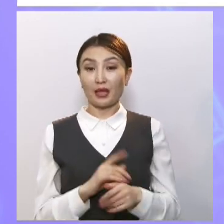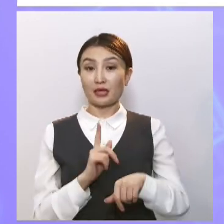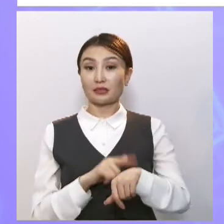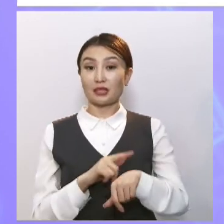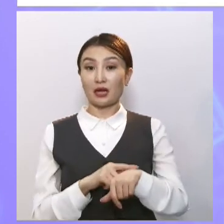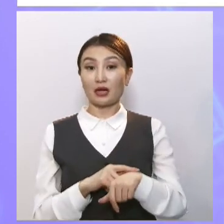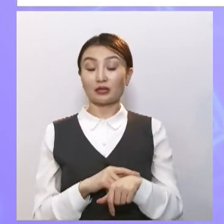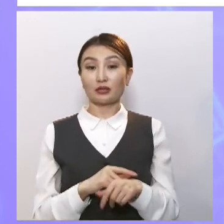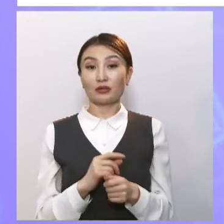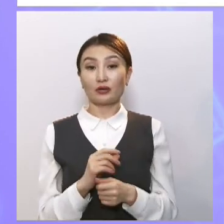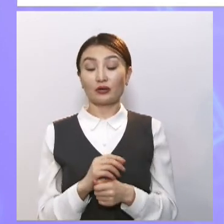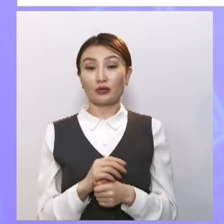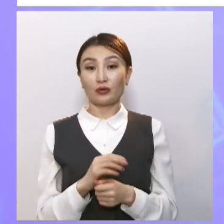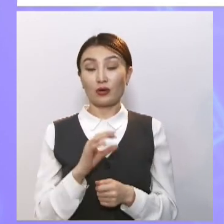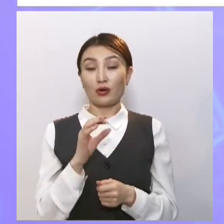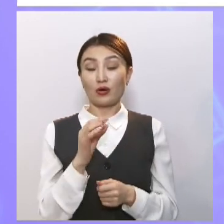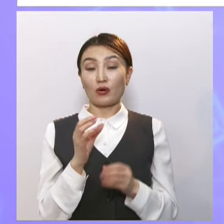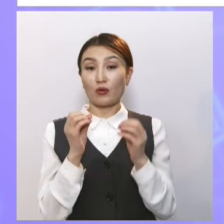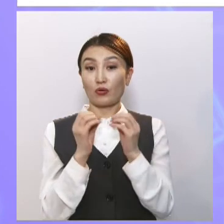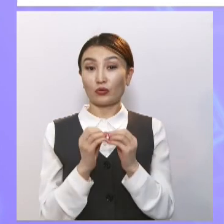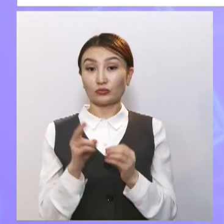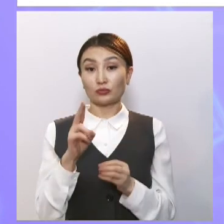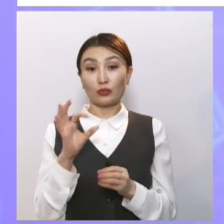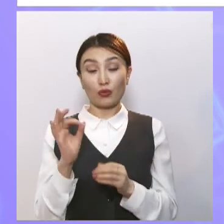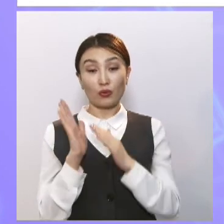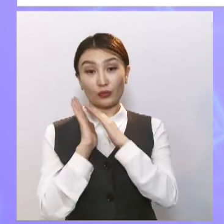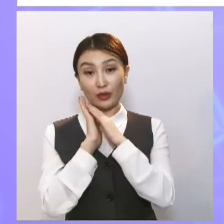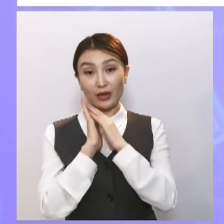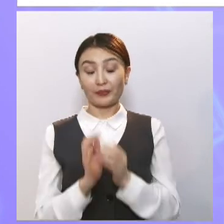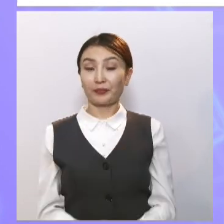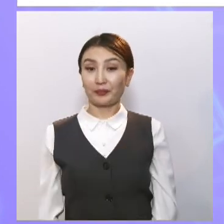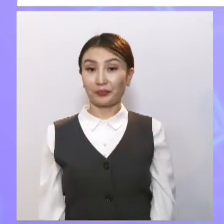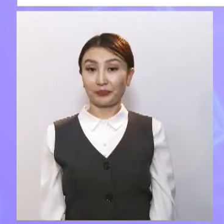Саат 10-до уқтайым.